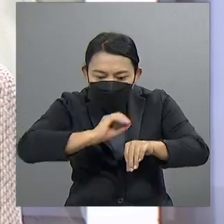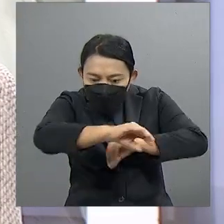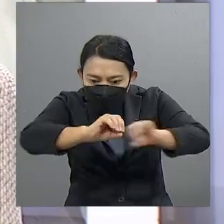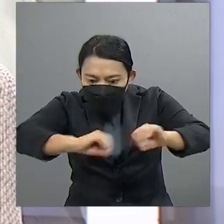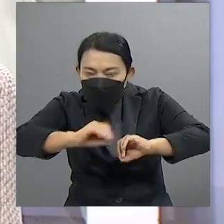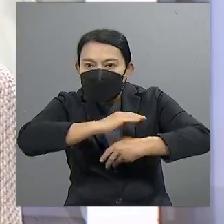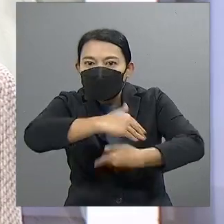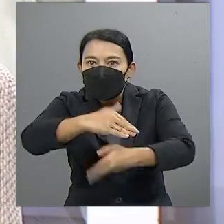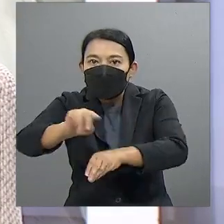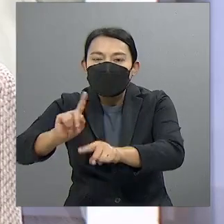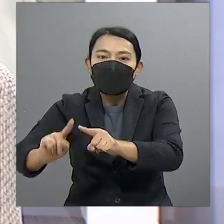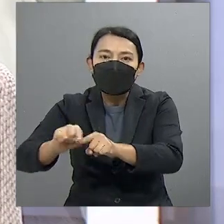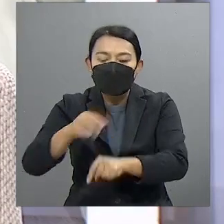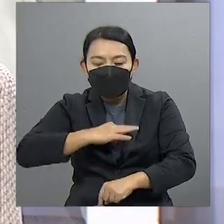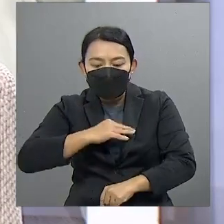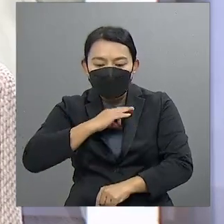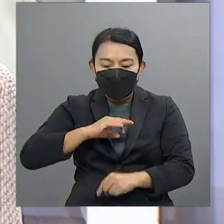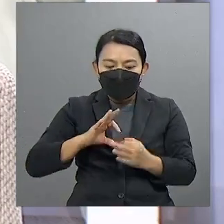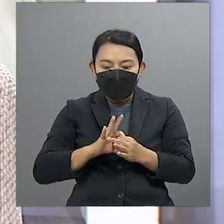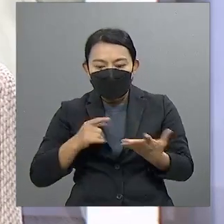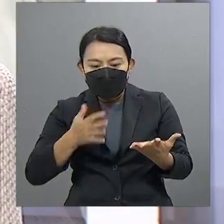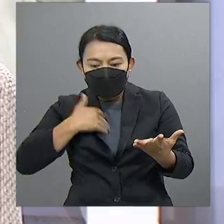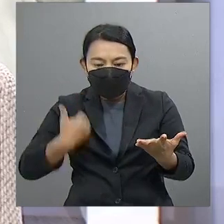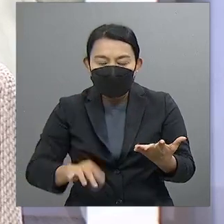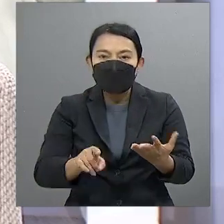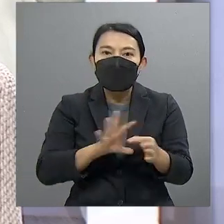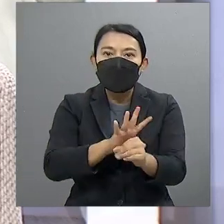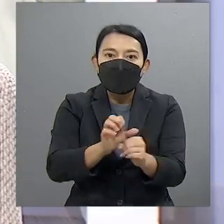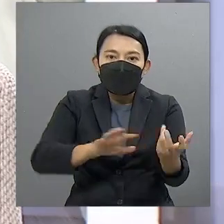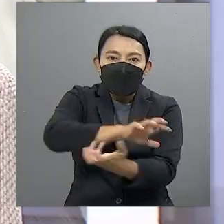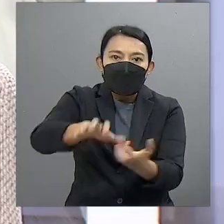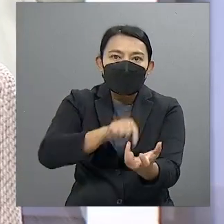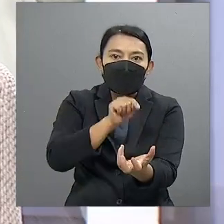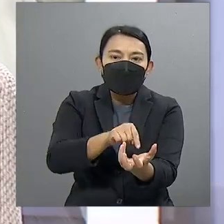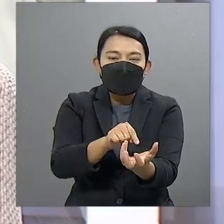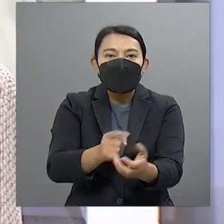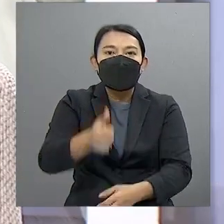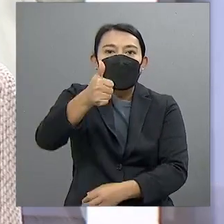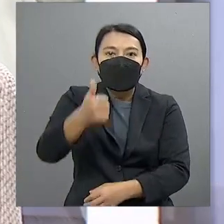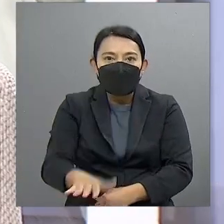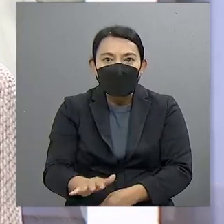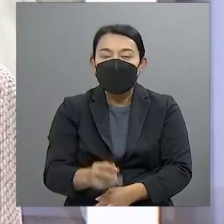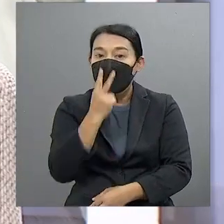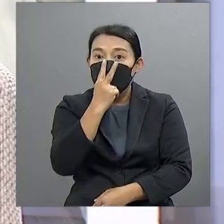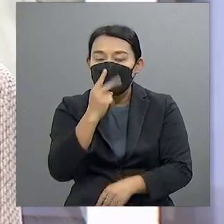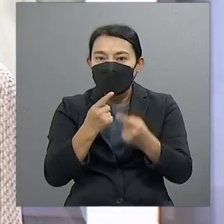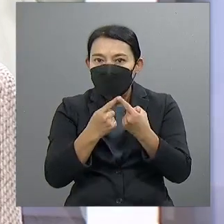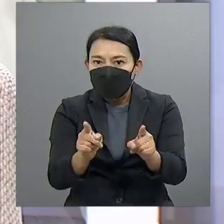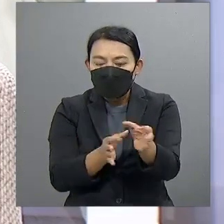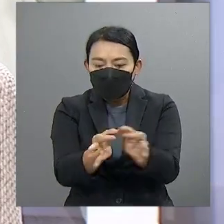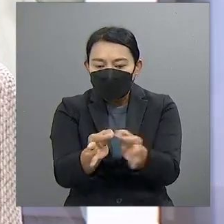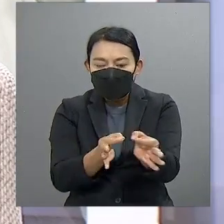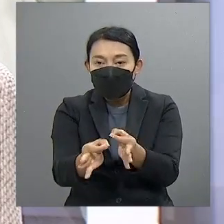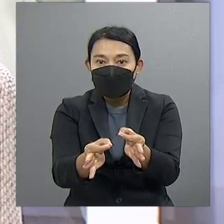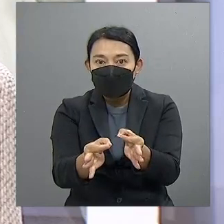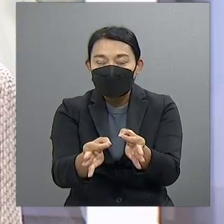ก็เลยยิ่งเกิดความกังวลว่ามันอาจจะมีเชื้อโควิด-19 เนี่ยปนเปื้อนได้หรือไม่นะครับไปฟังคำตอบนะครับจากอาจารย์จากภาควิ